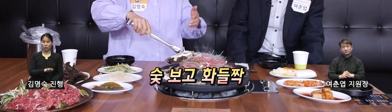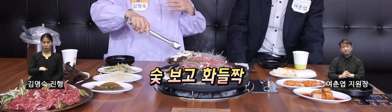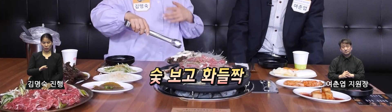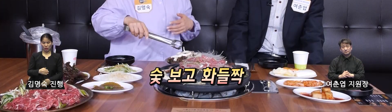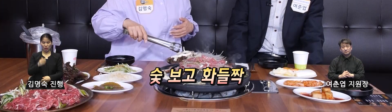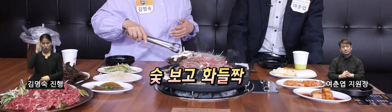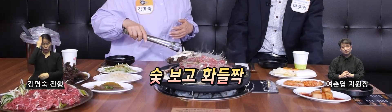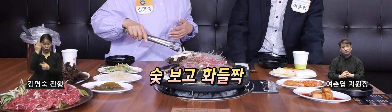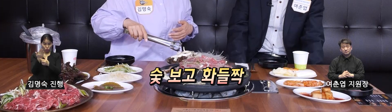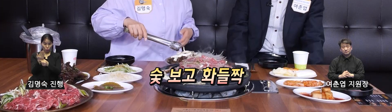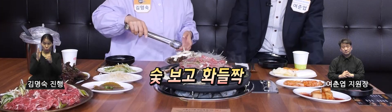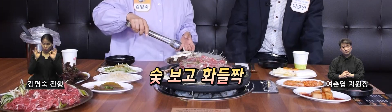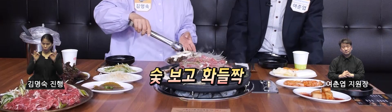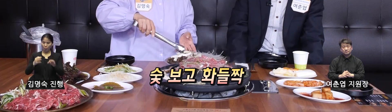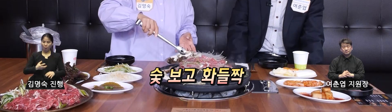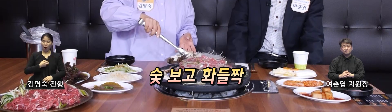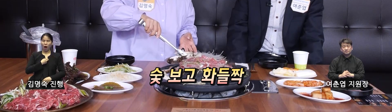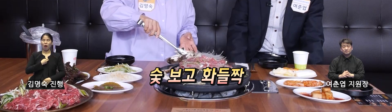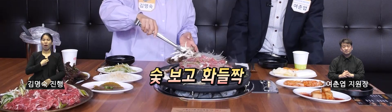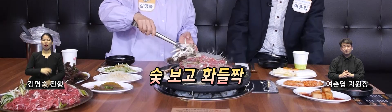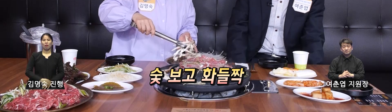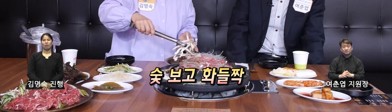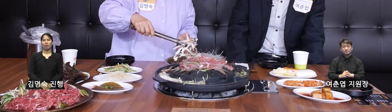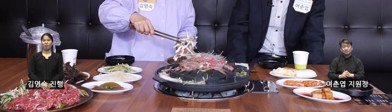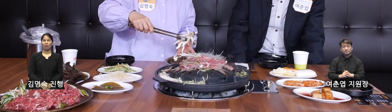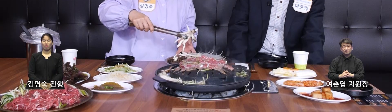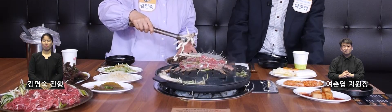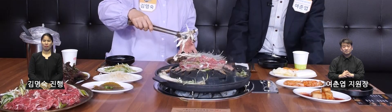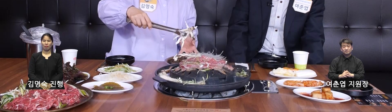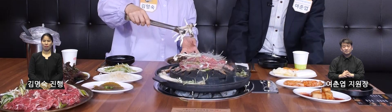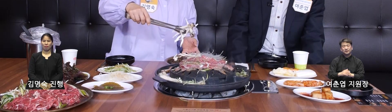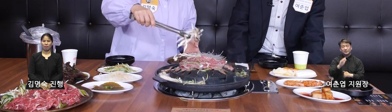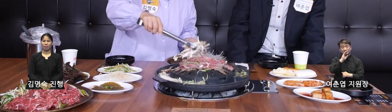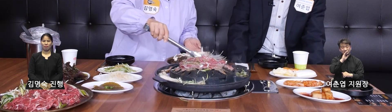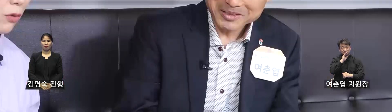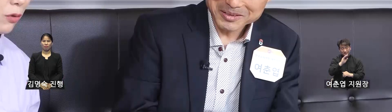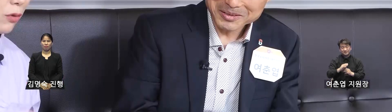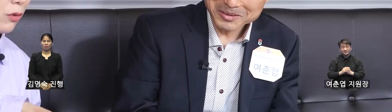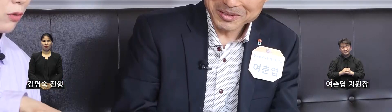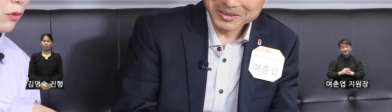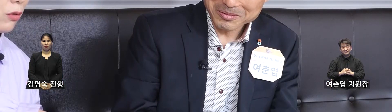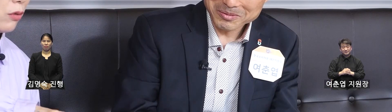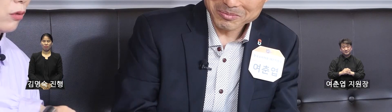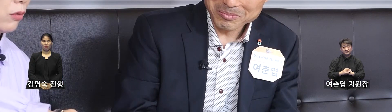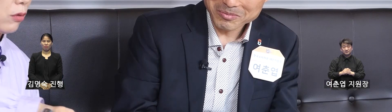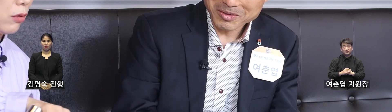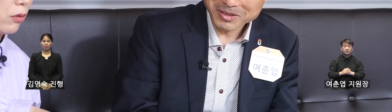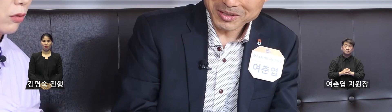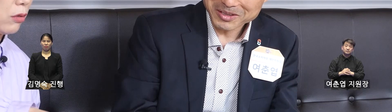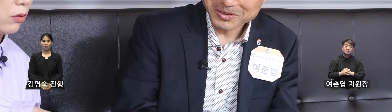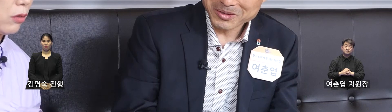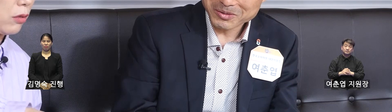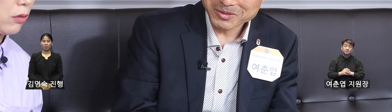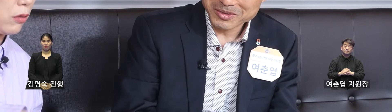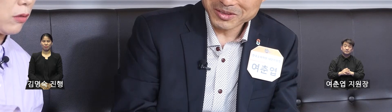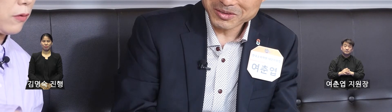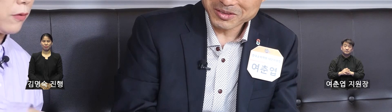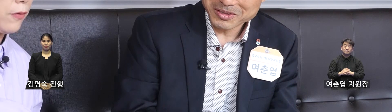또 숯 보고도 깜짝 놀랐잖아요. 네. 맞습니다. 그